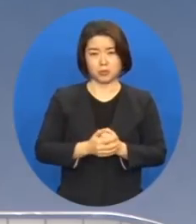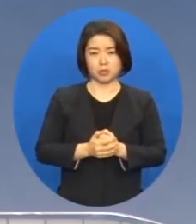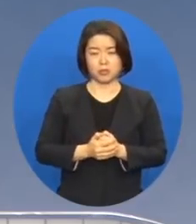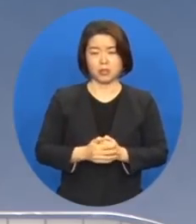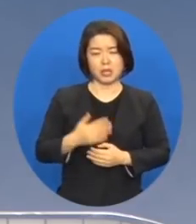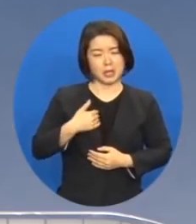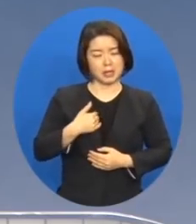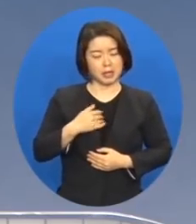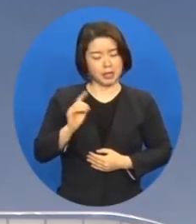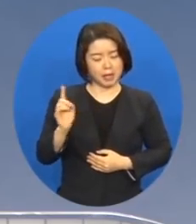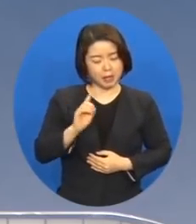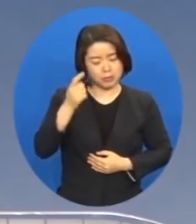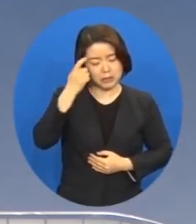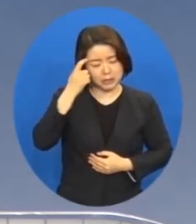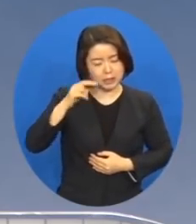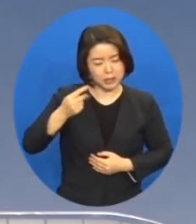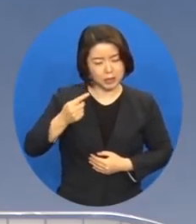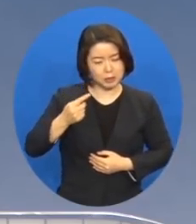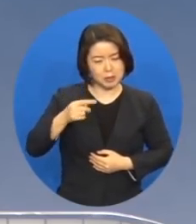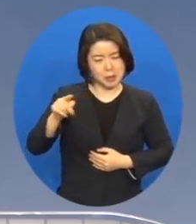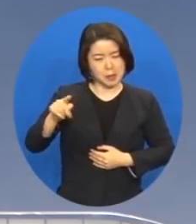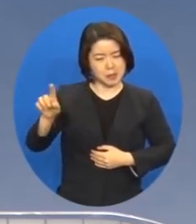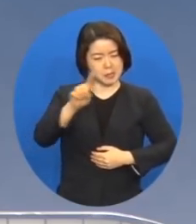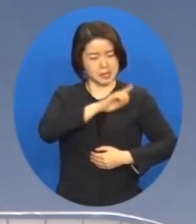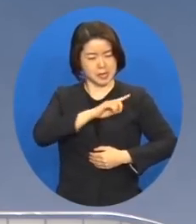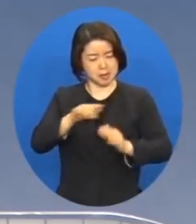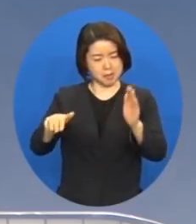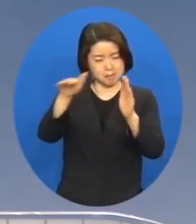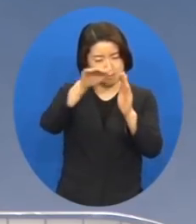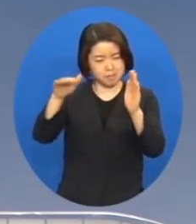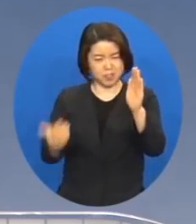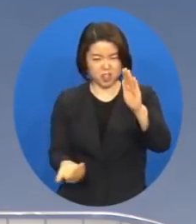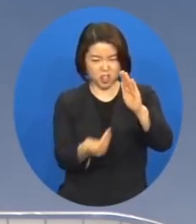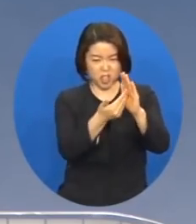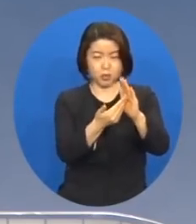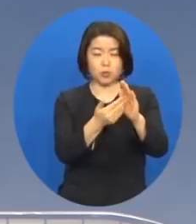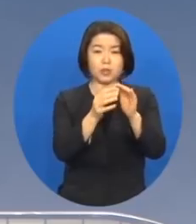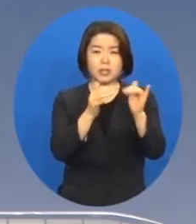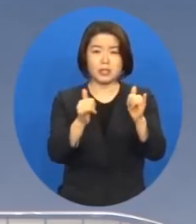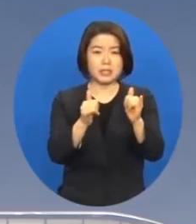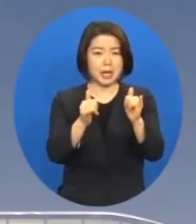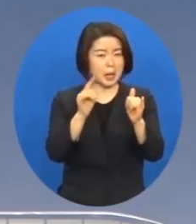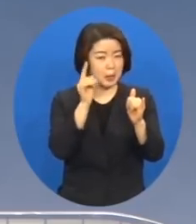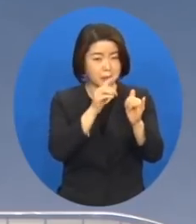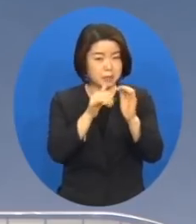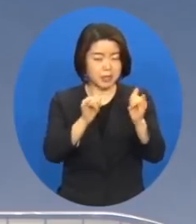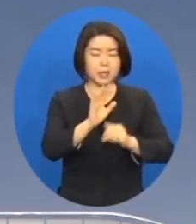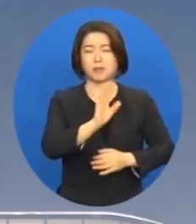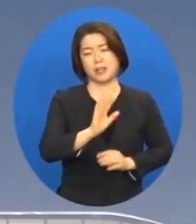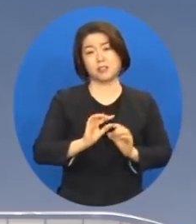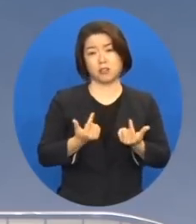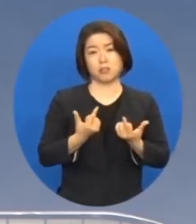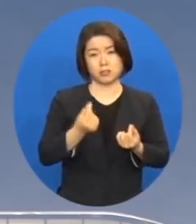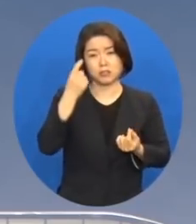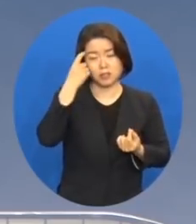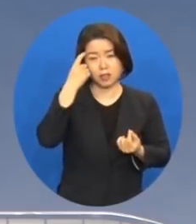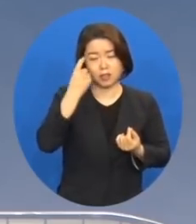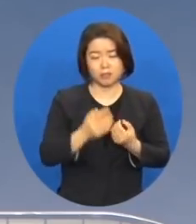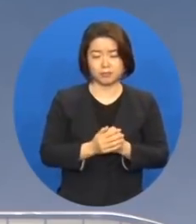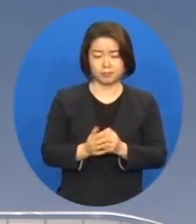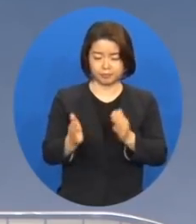아무리 생각해도 그렇게 나쁜 사람 같지는 않았었습니다. 그런데 제가 주님을 정말 인격적으로